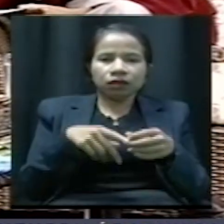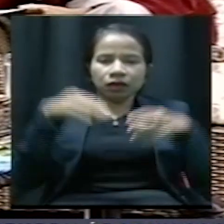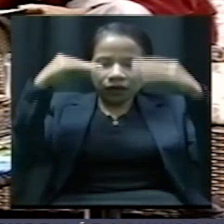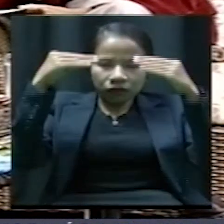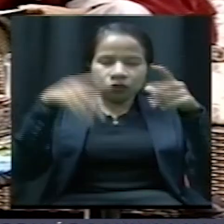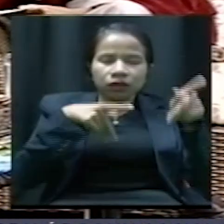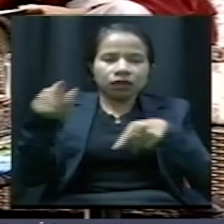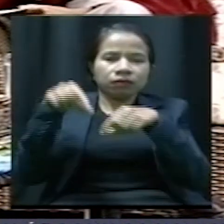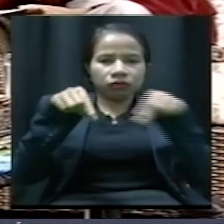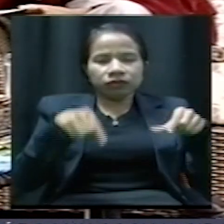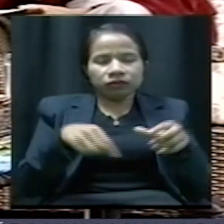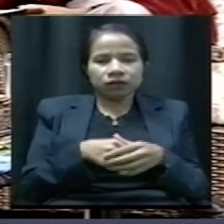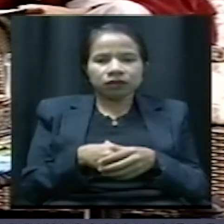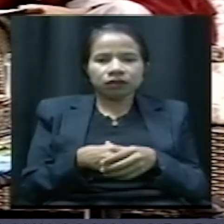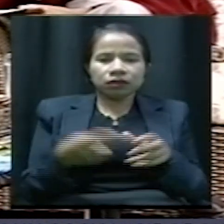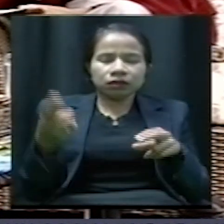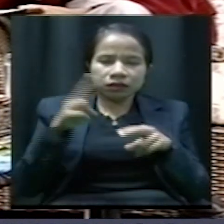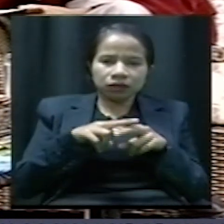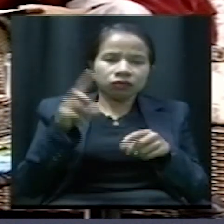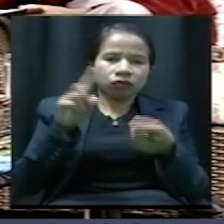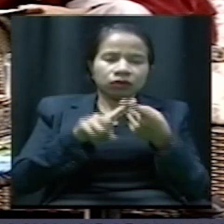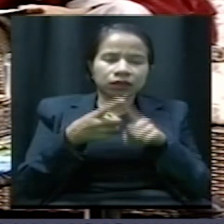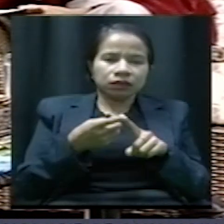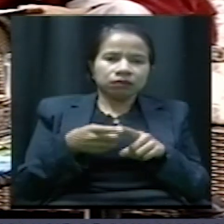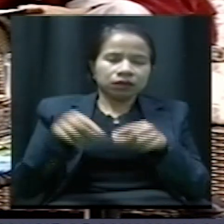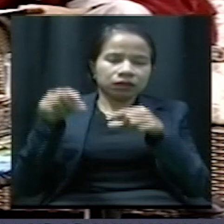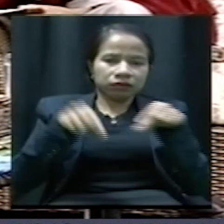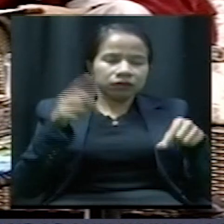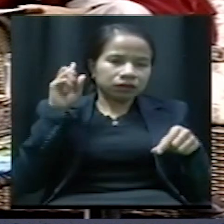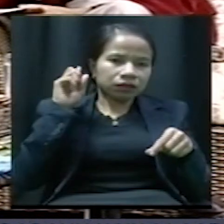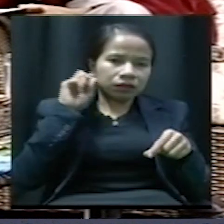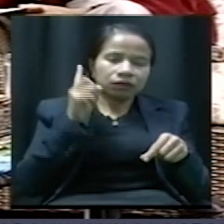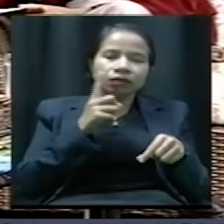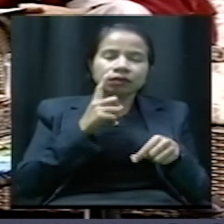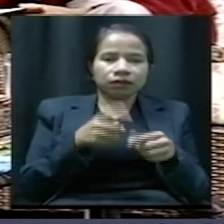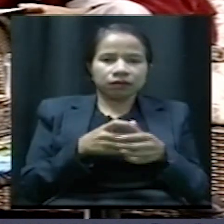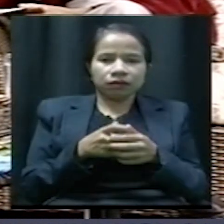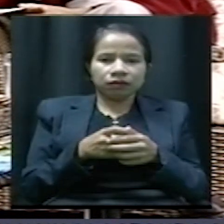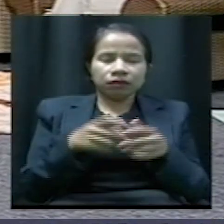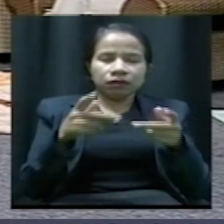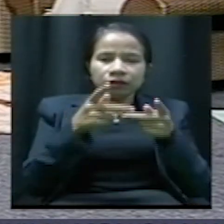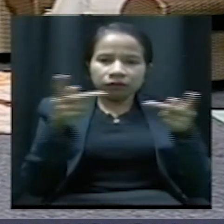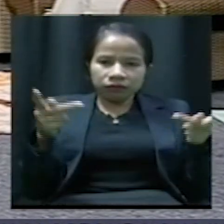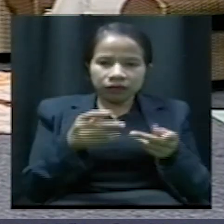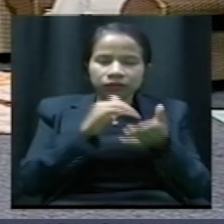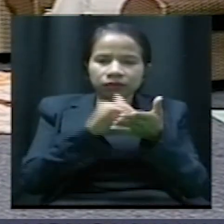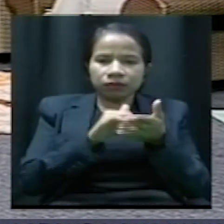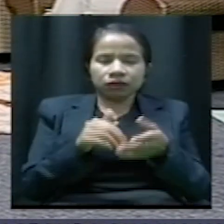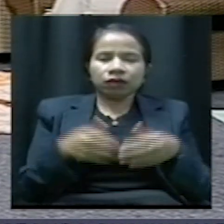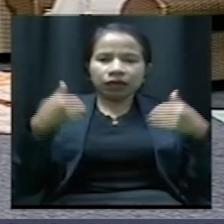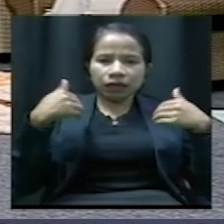los atende de o insato atende mas se sira mejor deficiencia tilun ia centro ne iha equipamento assistive device iha galai device